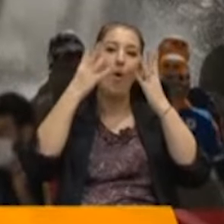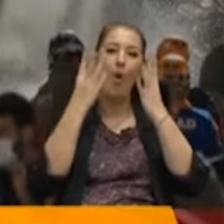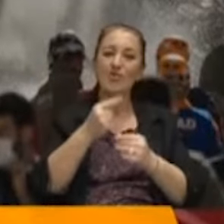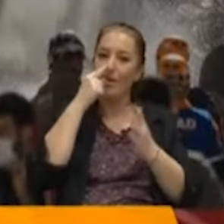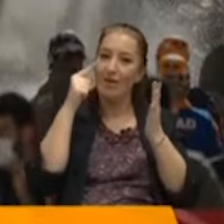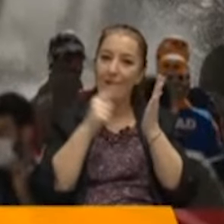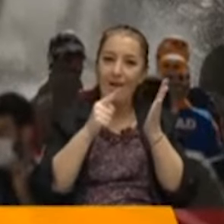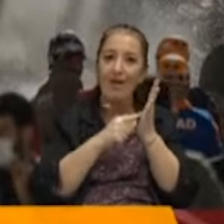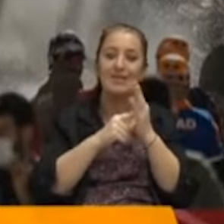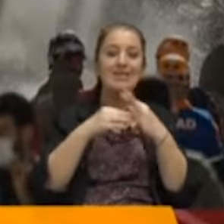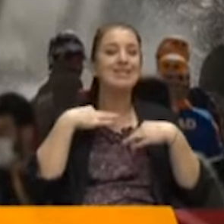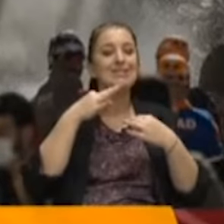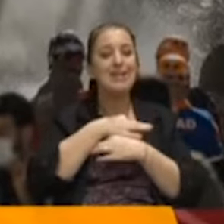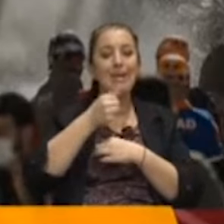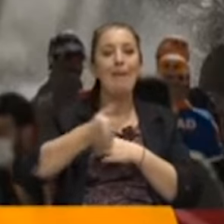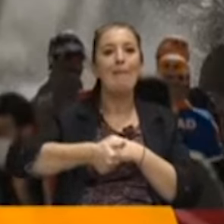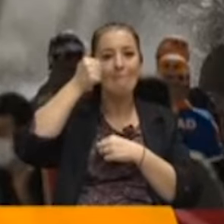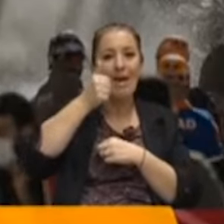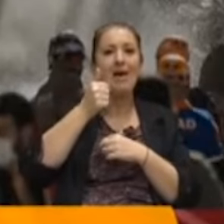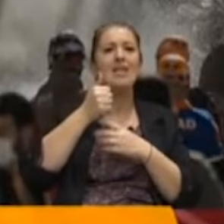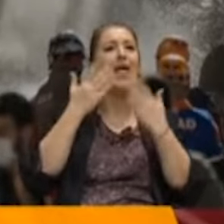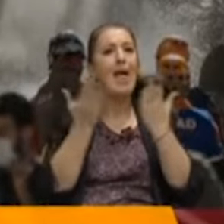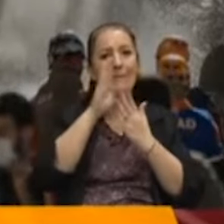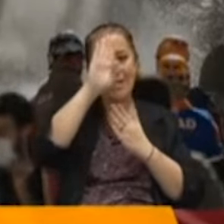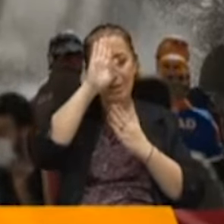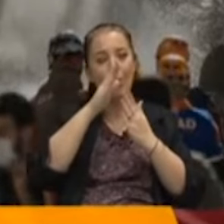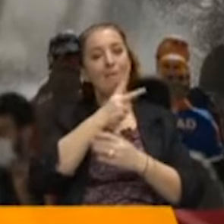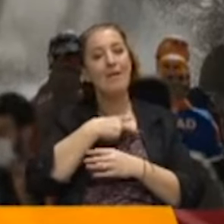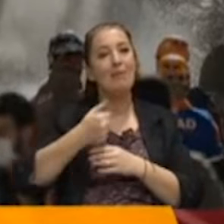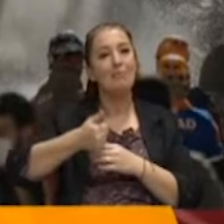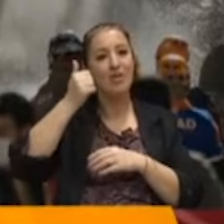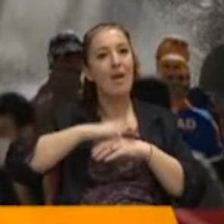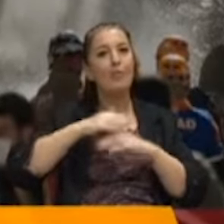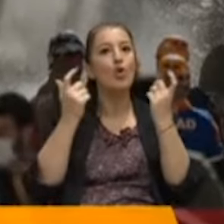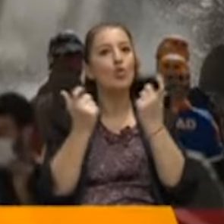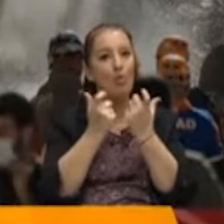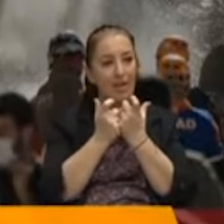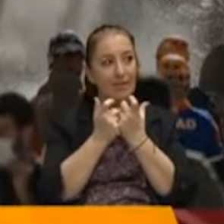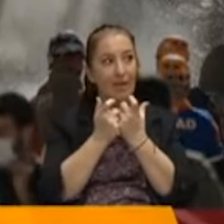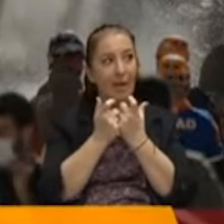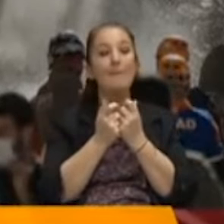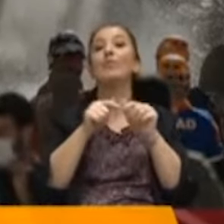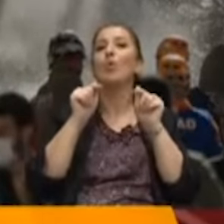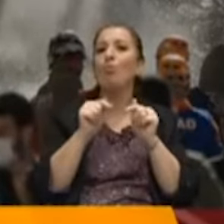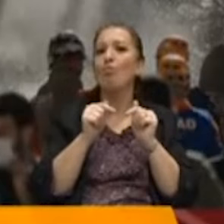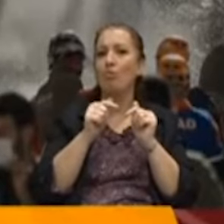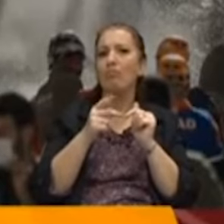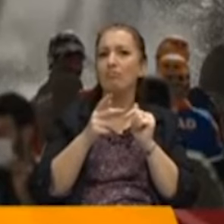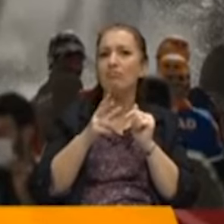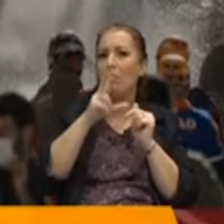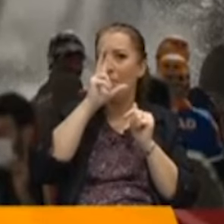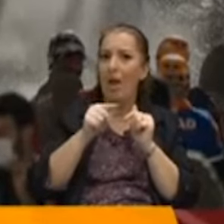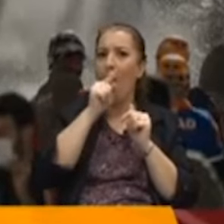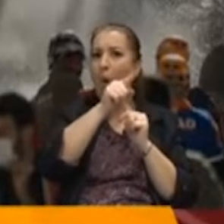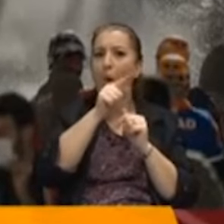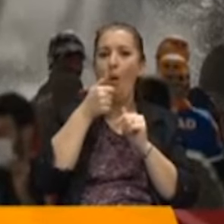inancımı Sayın Bakan'a hem İstanbul'da belediye başkanlarıyla yaptığı toplantıda ki bunu beğenerek o günkü